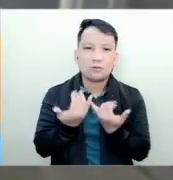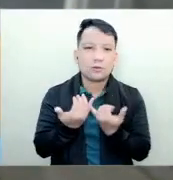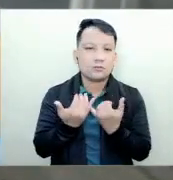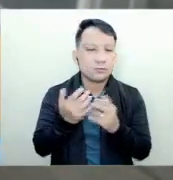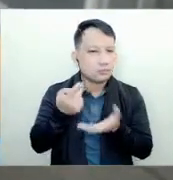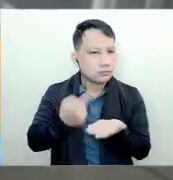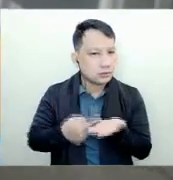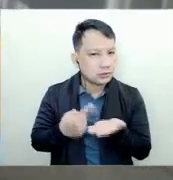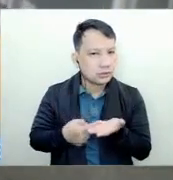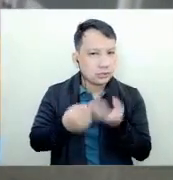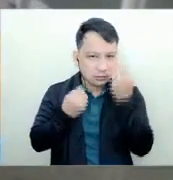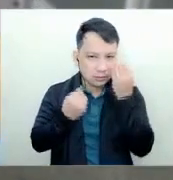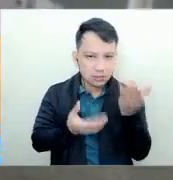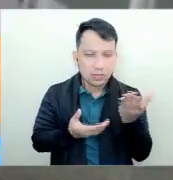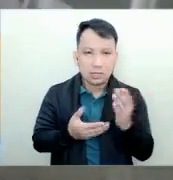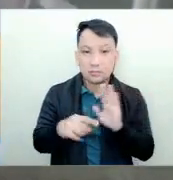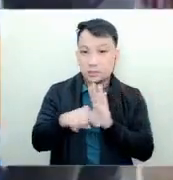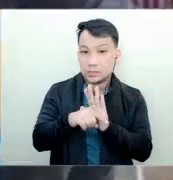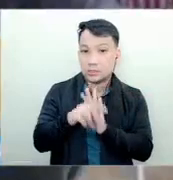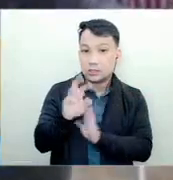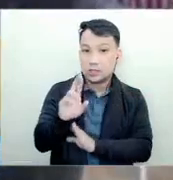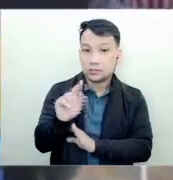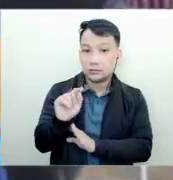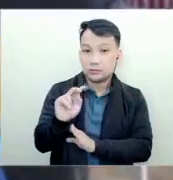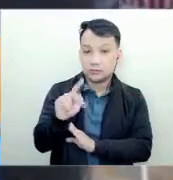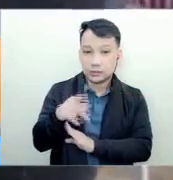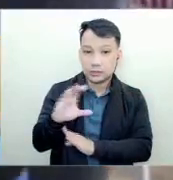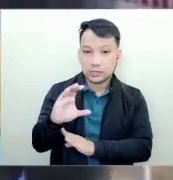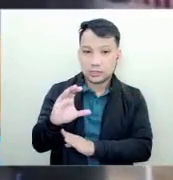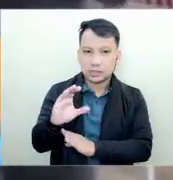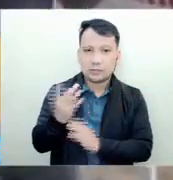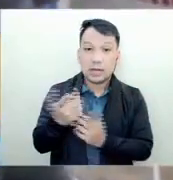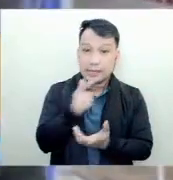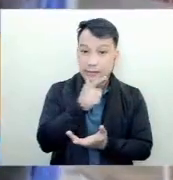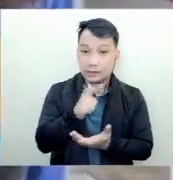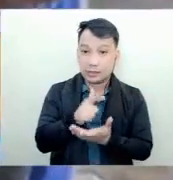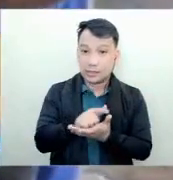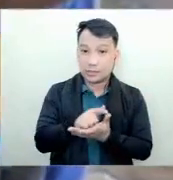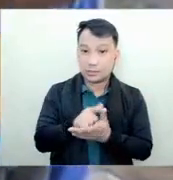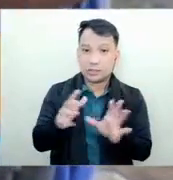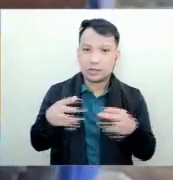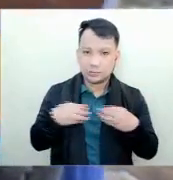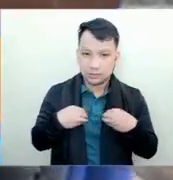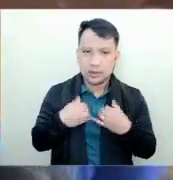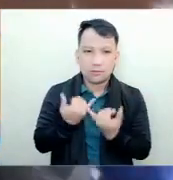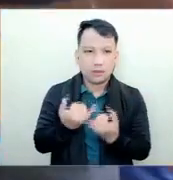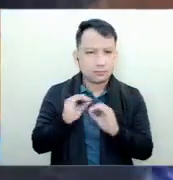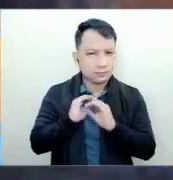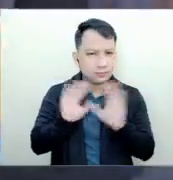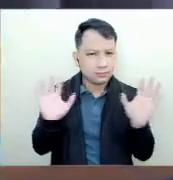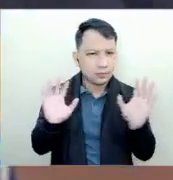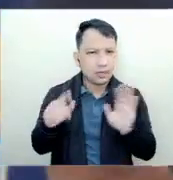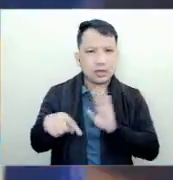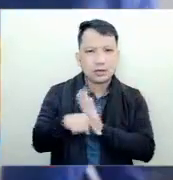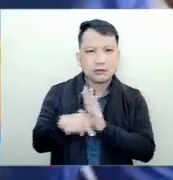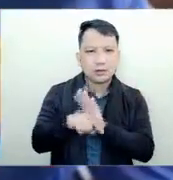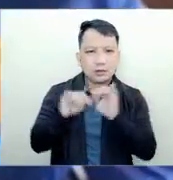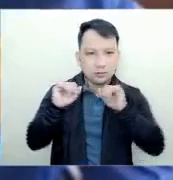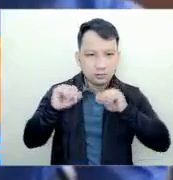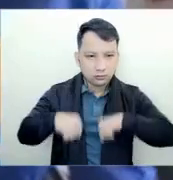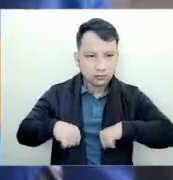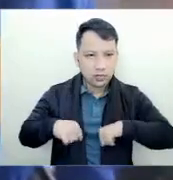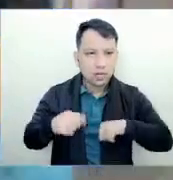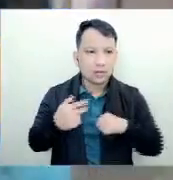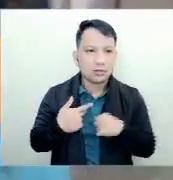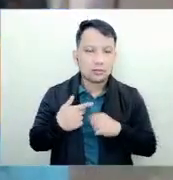pinagdaanan. Kailangan ng negative RT-PCR test at yung letter of acceptance. Ang malino pa lang sa ngayon, Paolo, ay bawal o may travel